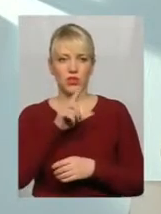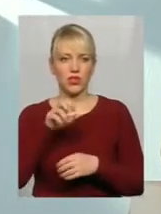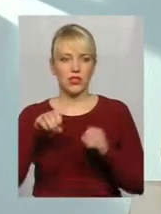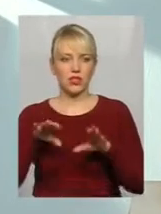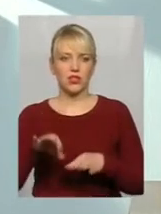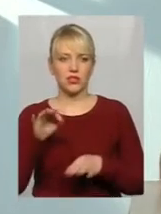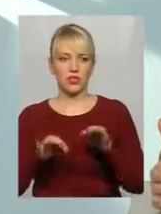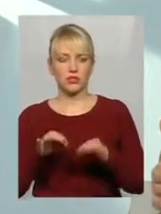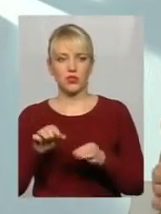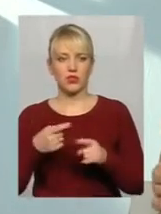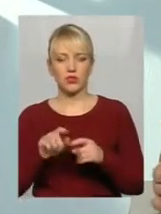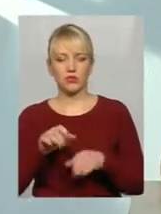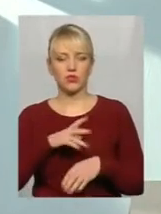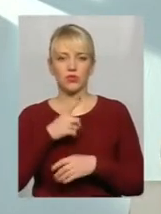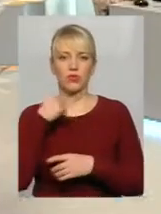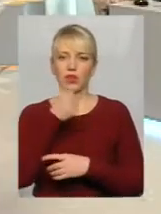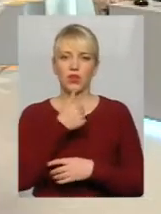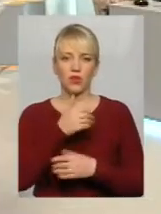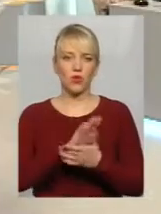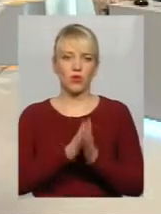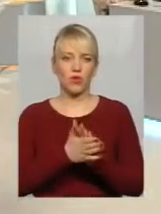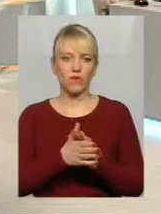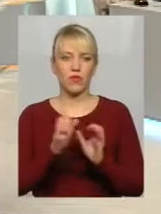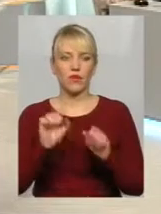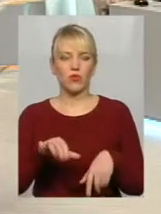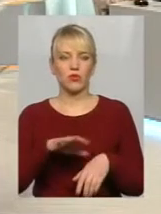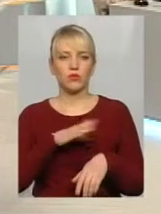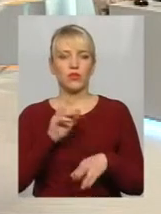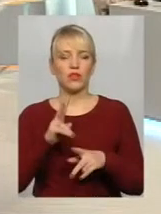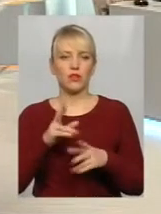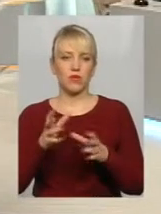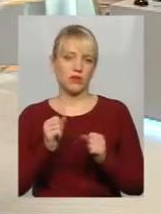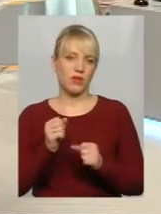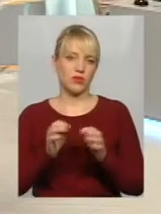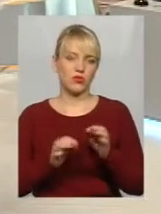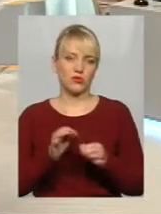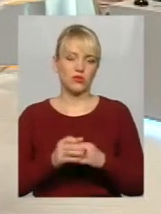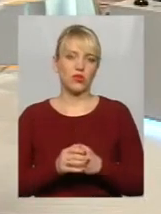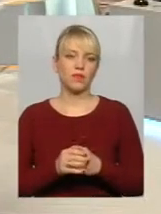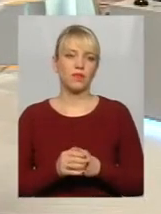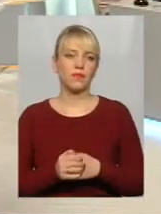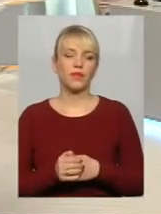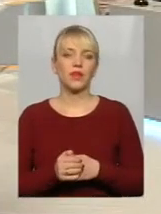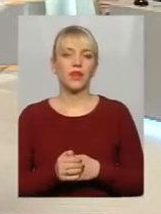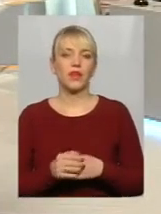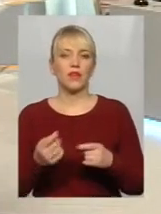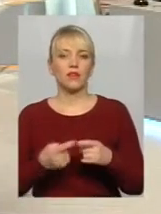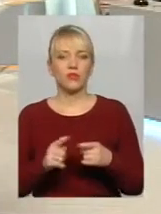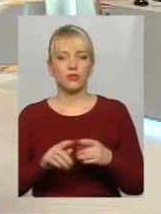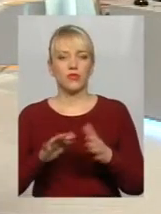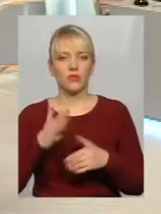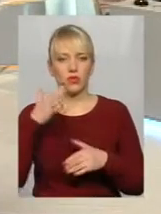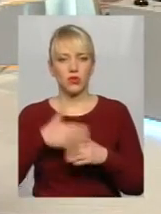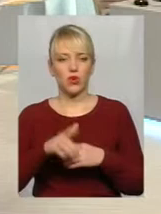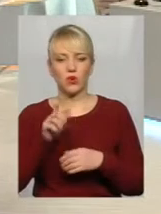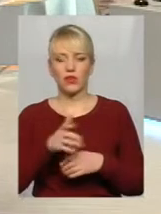може бути і 1 рік умовний, а може бути, як приймається суд. Ну, там були обмеження умовні. А в цьому випадку, в принципі, зрозуміло,